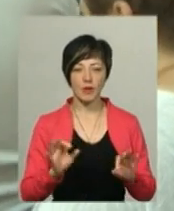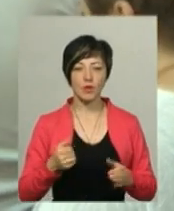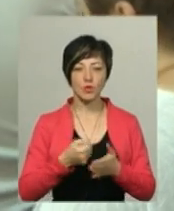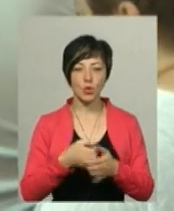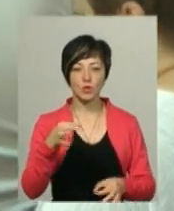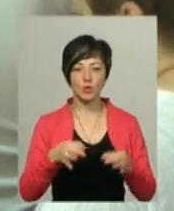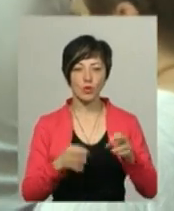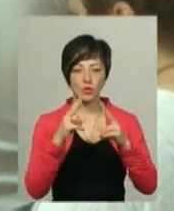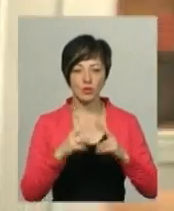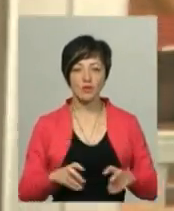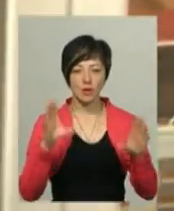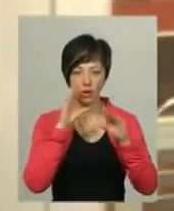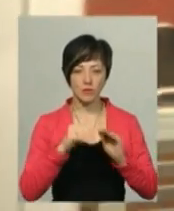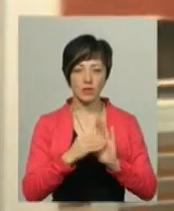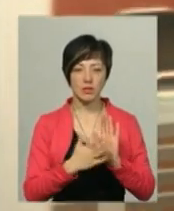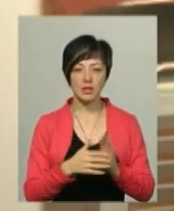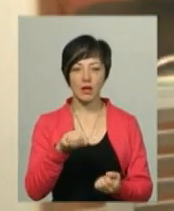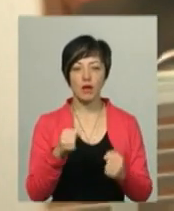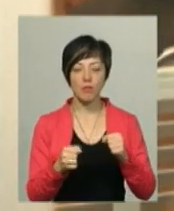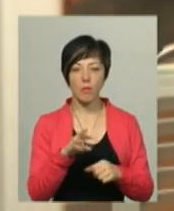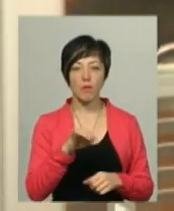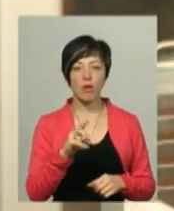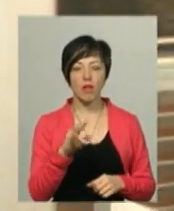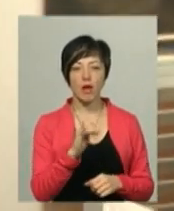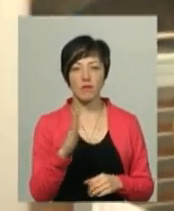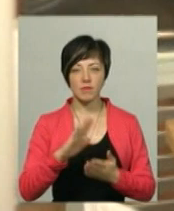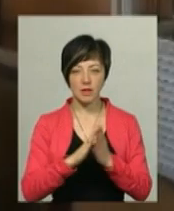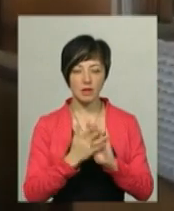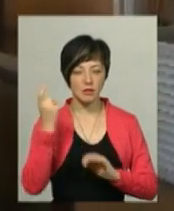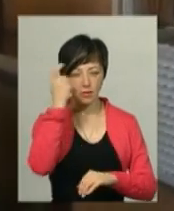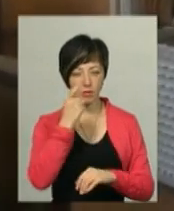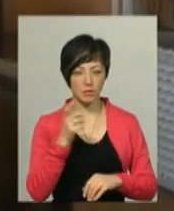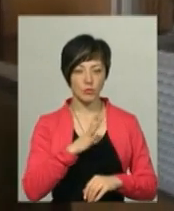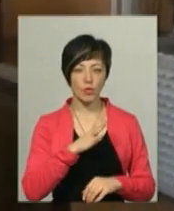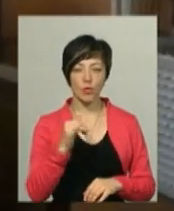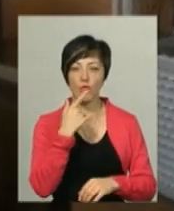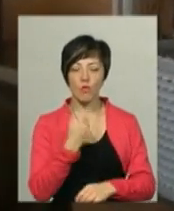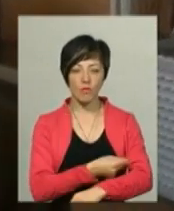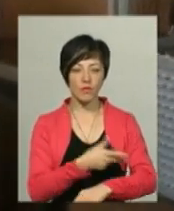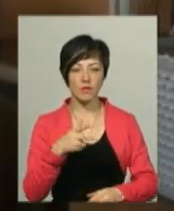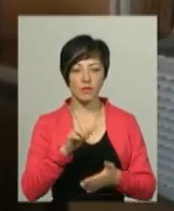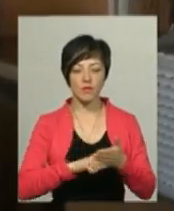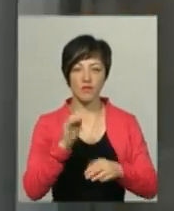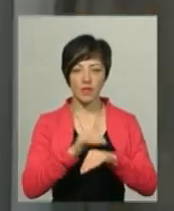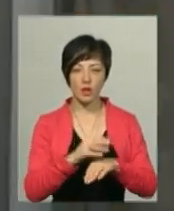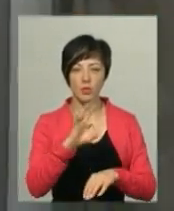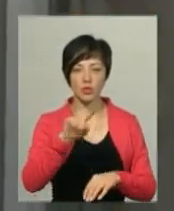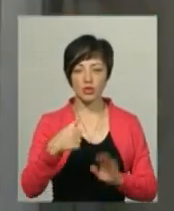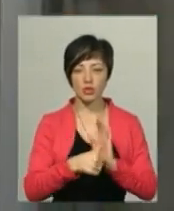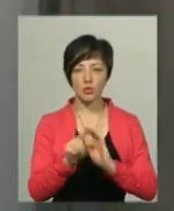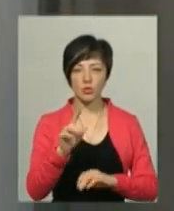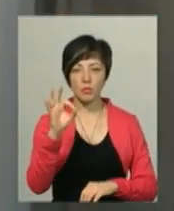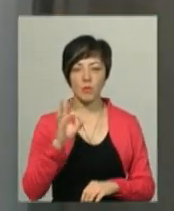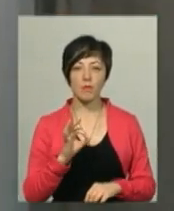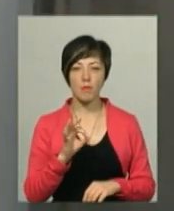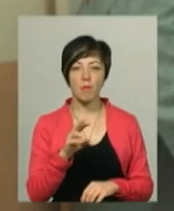досудового розслідування вдалося встановити, за кермом Роман Миколаєв перебував у стані алкогольного сп'яніння. У його крові виявили 0,61